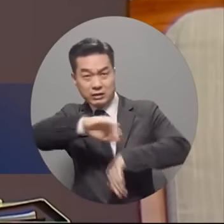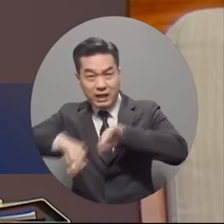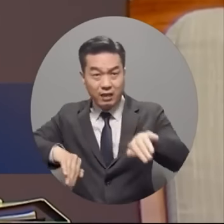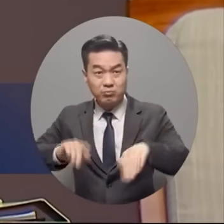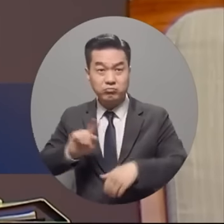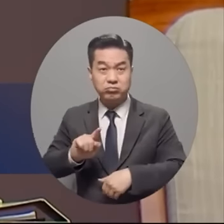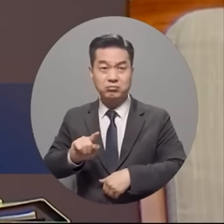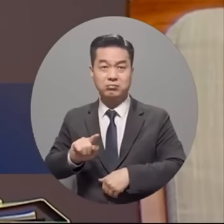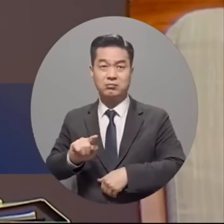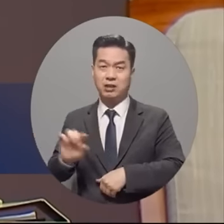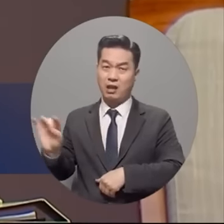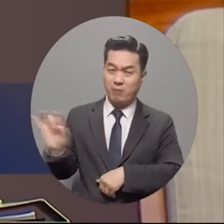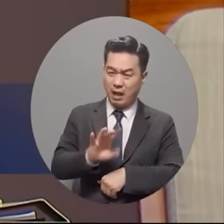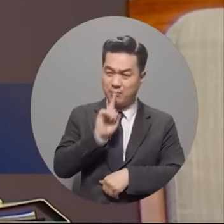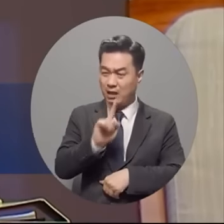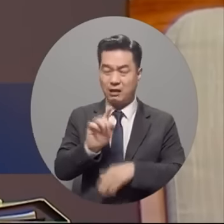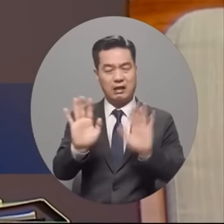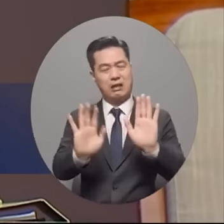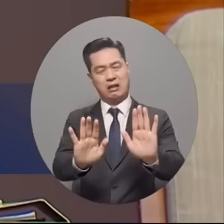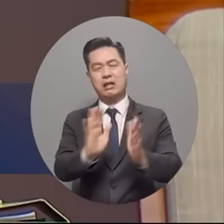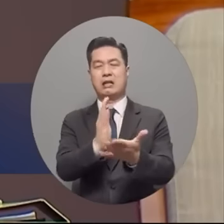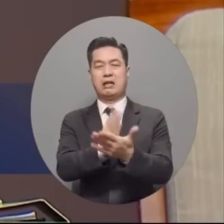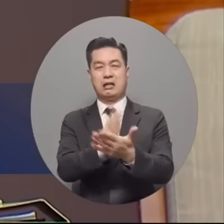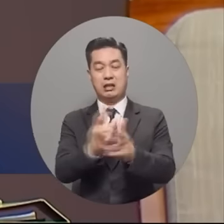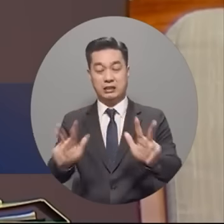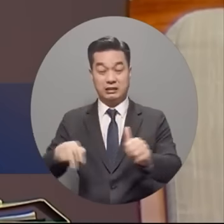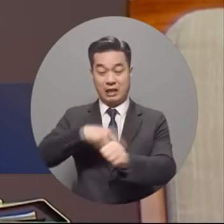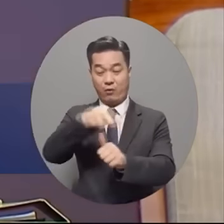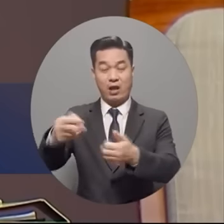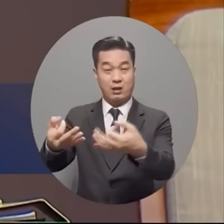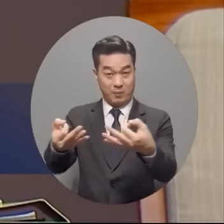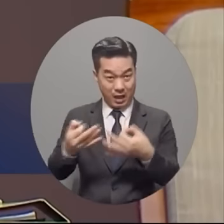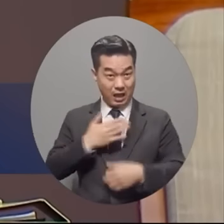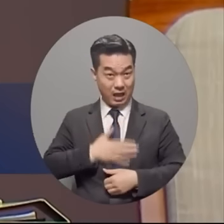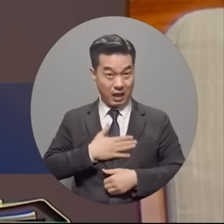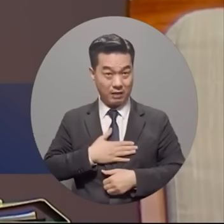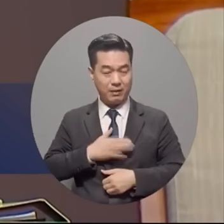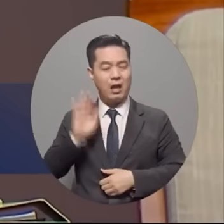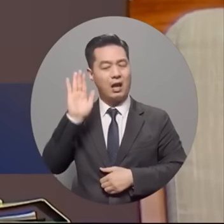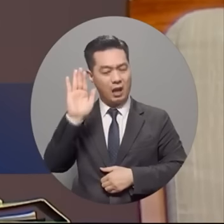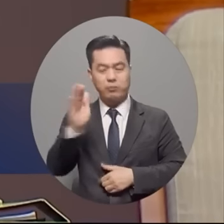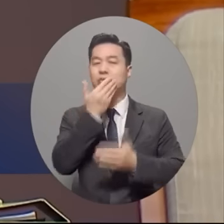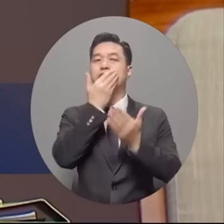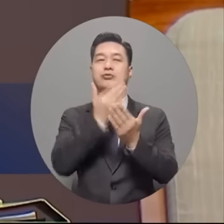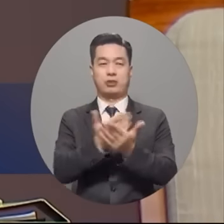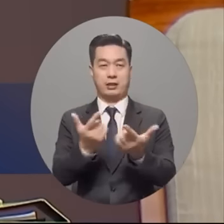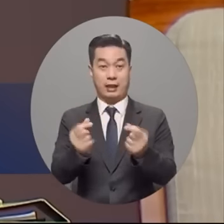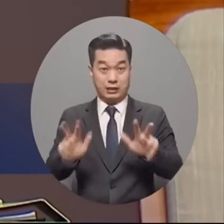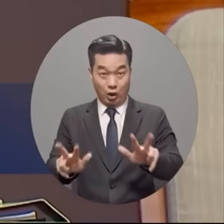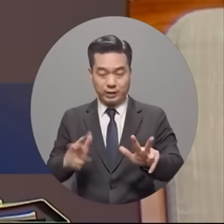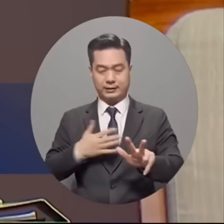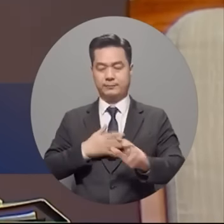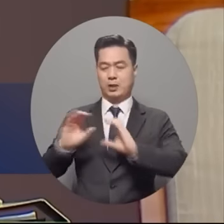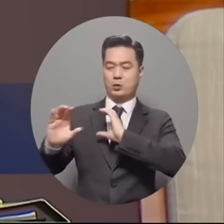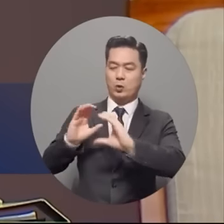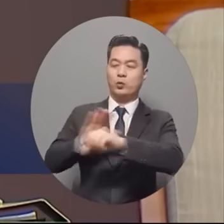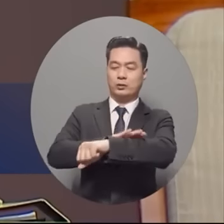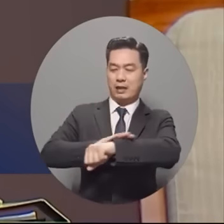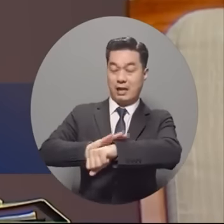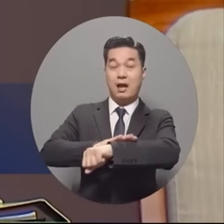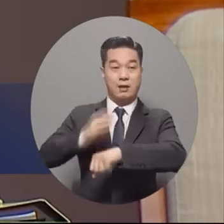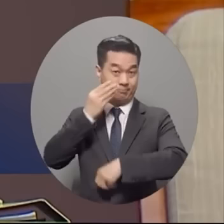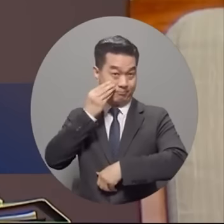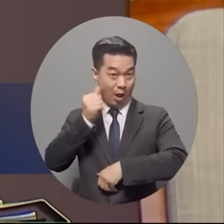말씀드릴 문제는 아니고요 제가 그동안 상황을 보셨으니 지금 이후가 중요하다고 생각합니다 저는 지금의 소통이 충분히 잘되고 있고